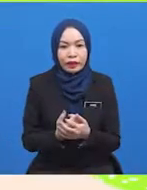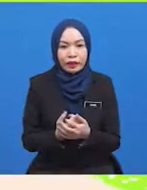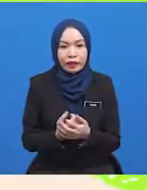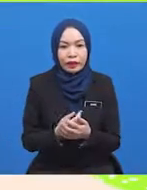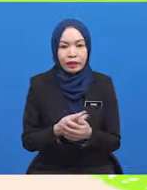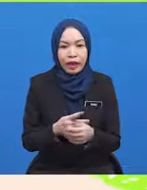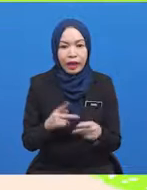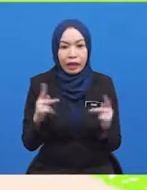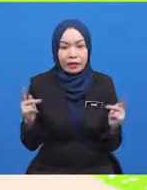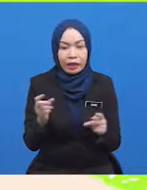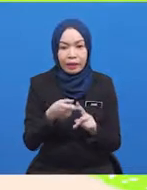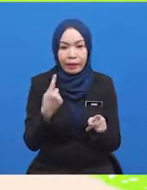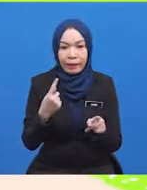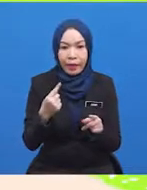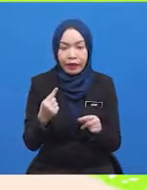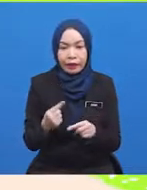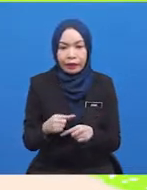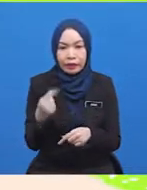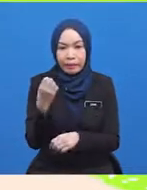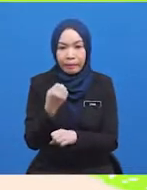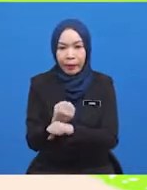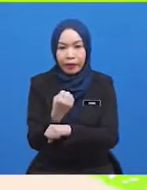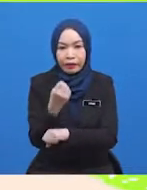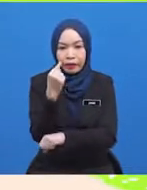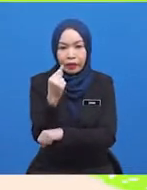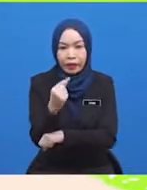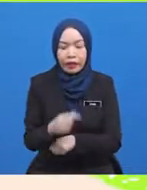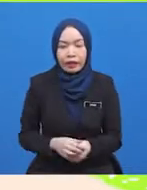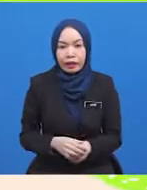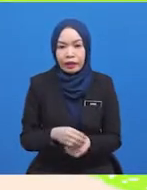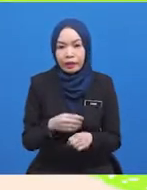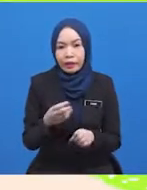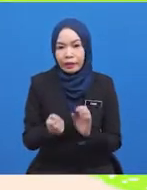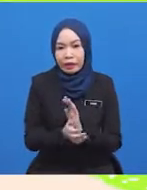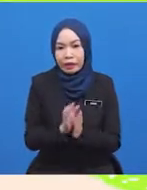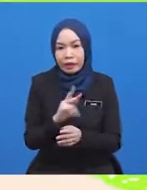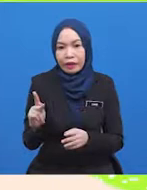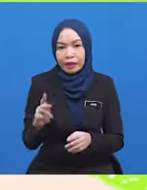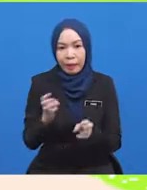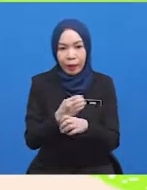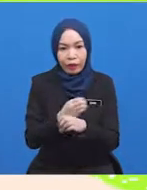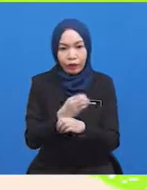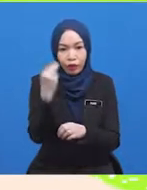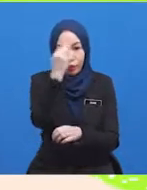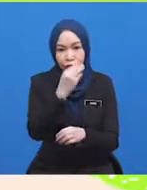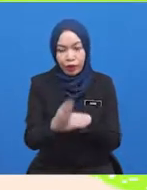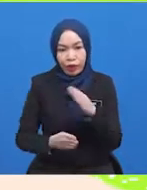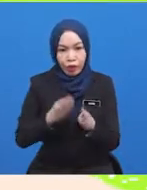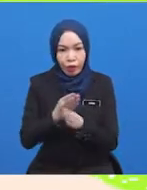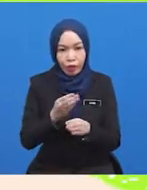batuan granit. Batuan gneiss menghasilkan bentuk muka bumi, tanah tinggi.